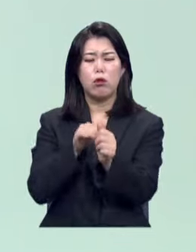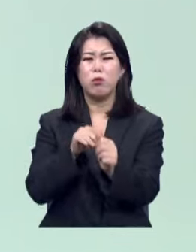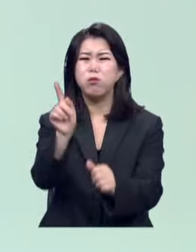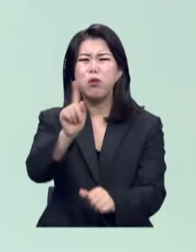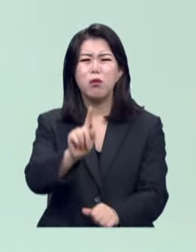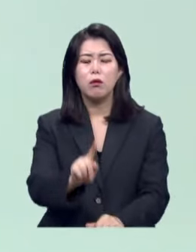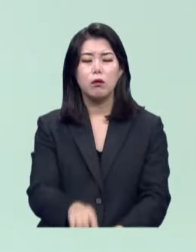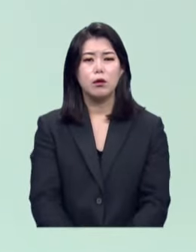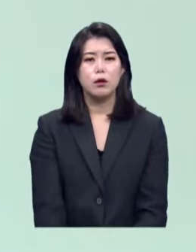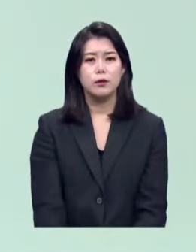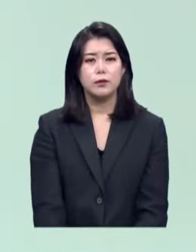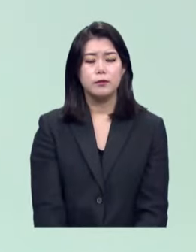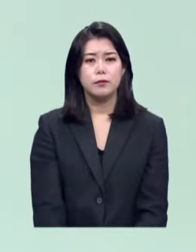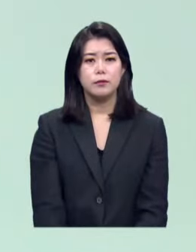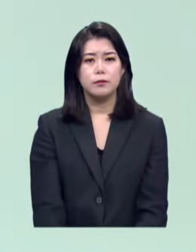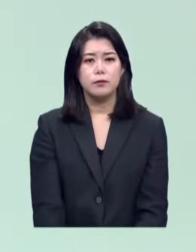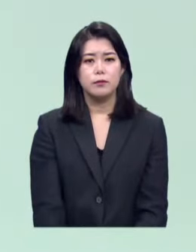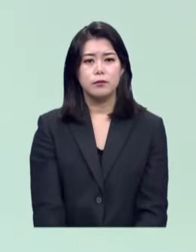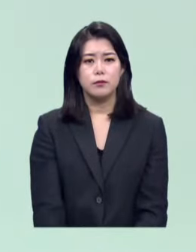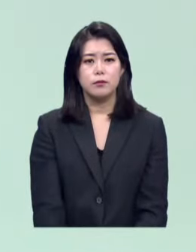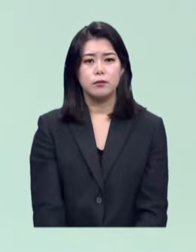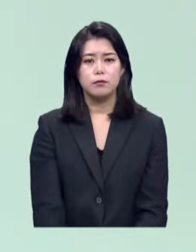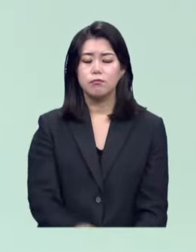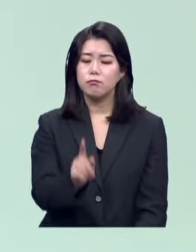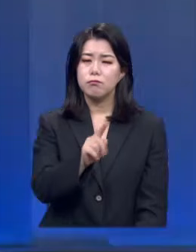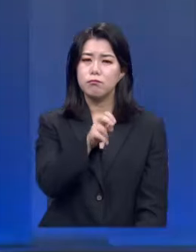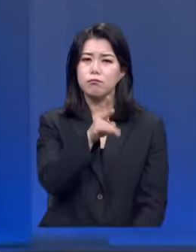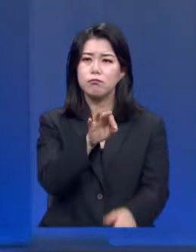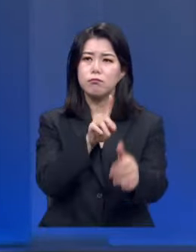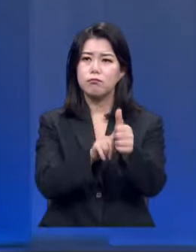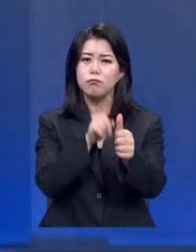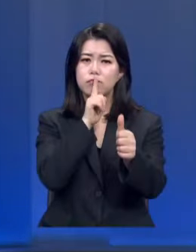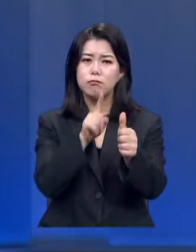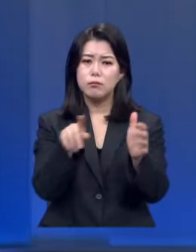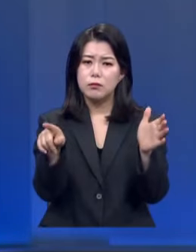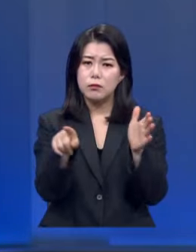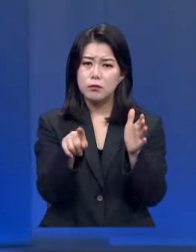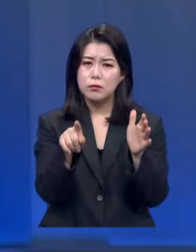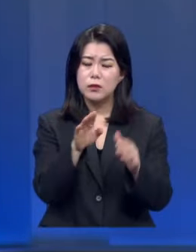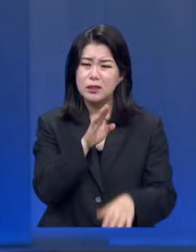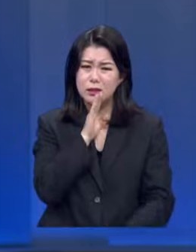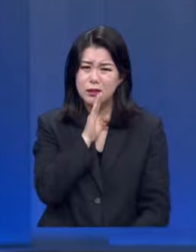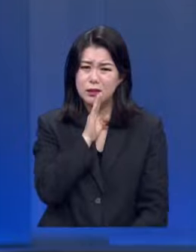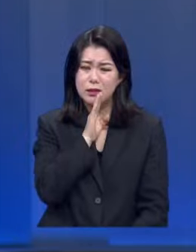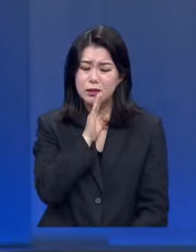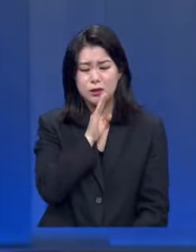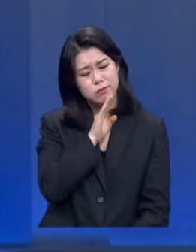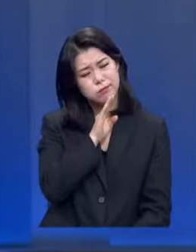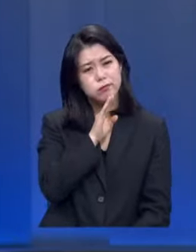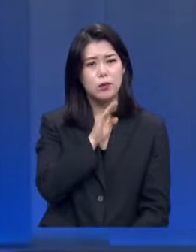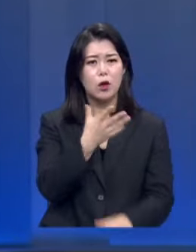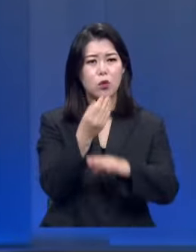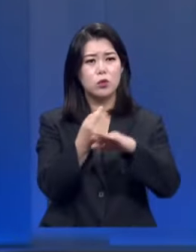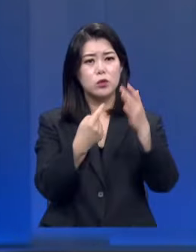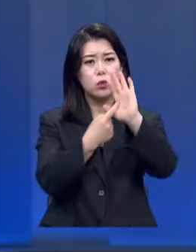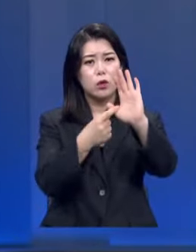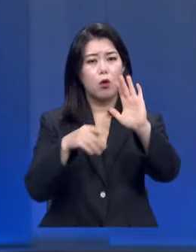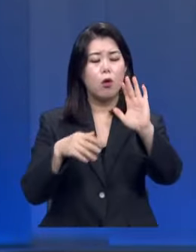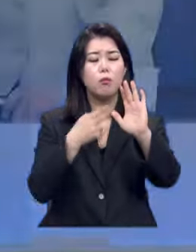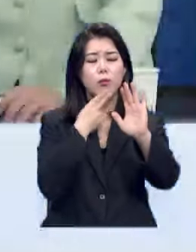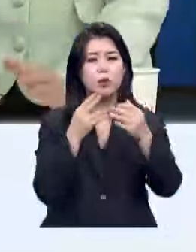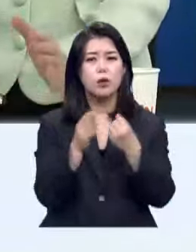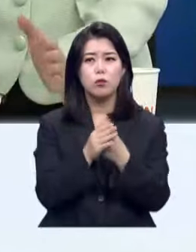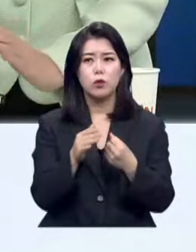있느냐라고도 얘기를 하고 있어어요 장변호사 글쎄요 뭐 명태현 씨의 저 말이 사실이라고 하더라도 물론 그 녹취록까지 공개되지 않았으니까 뭐